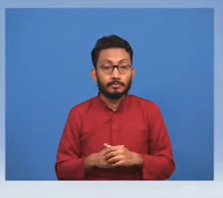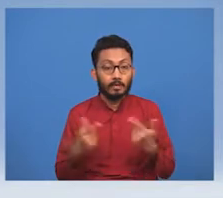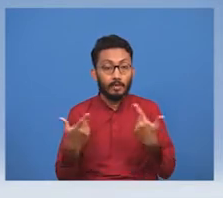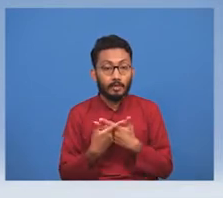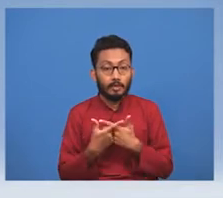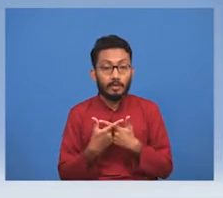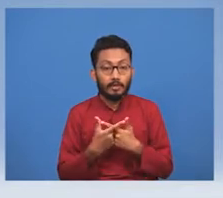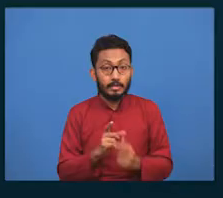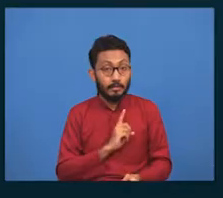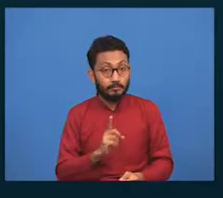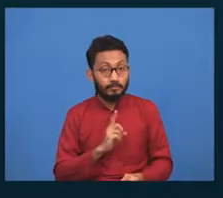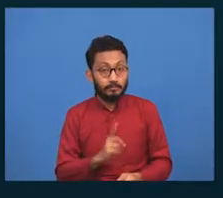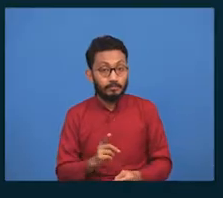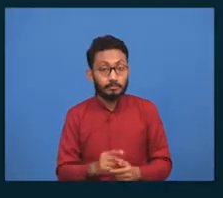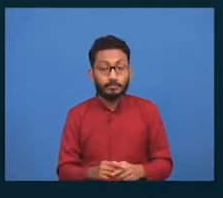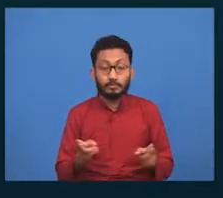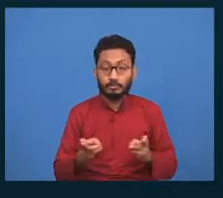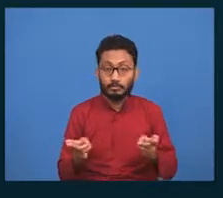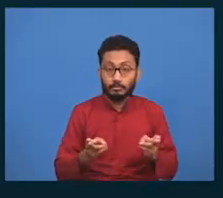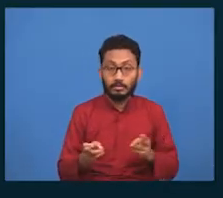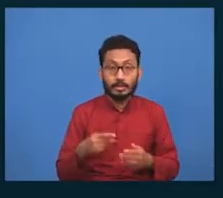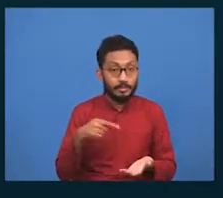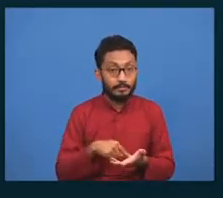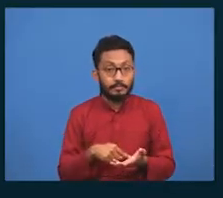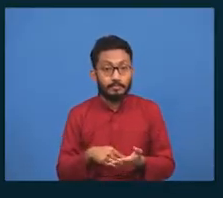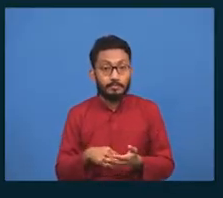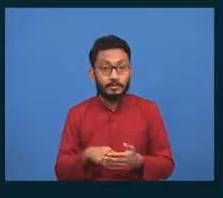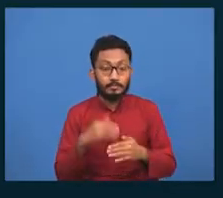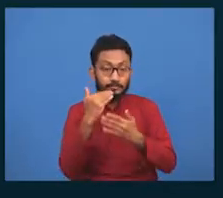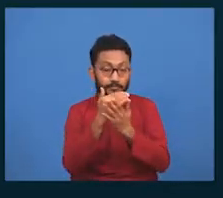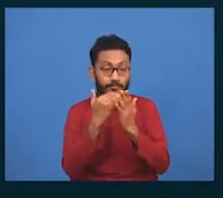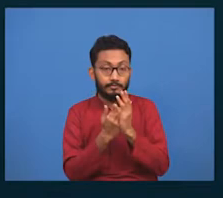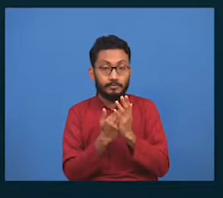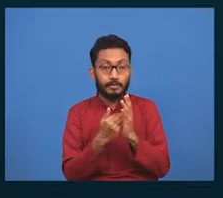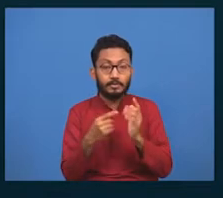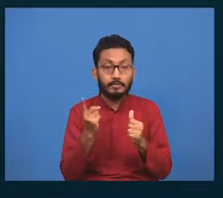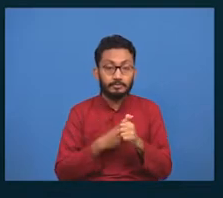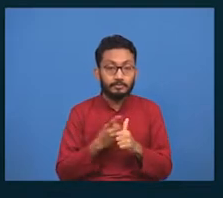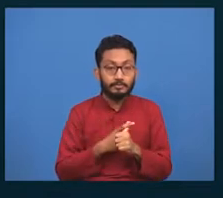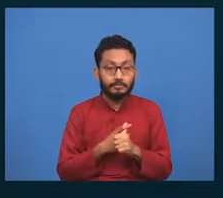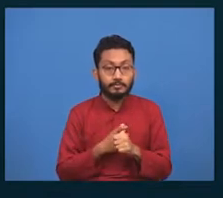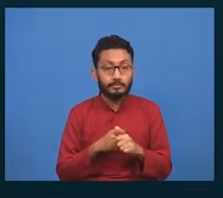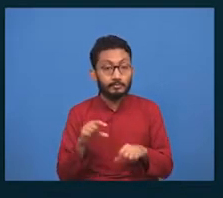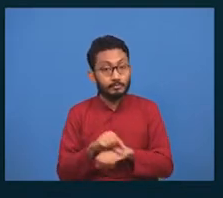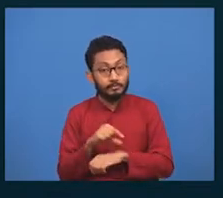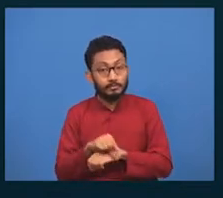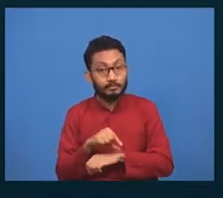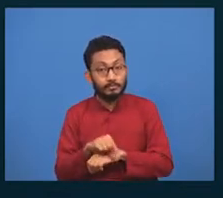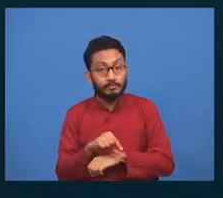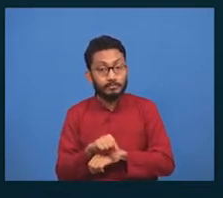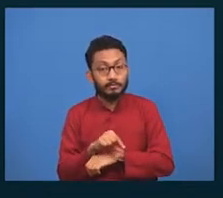sudut masyarakat, usaha-usahanya adalah seperti berikut. Yang pertama, menggunakan media